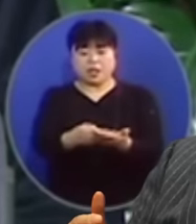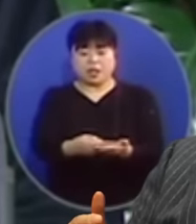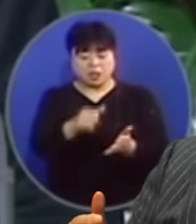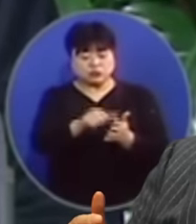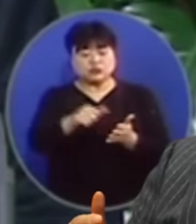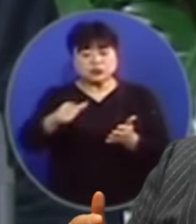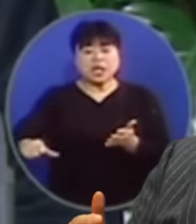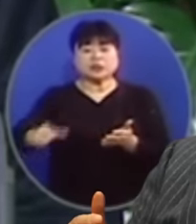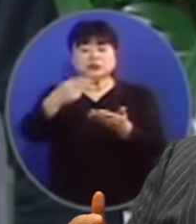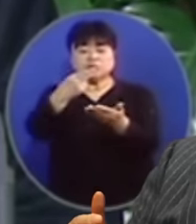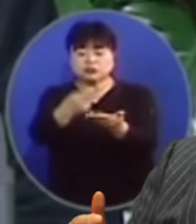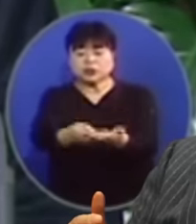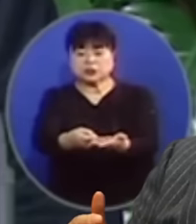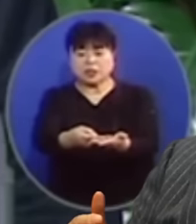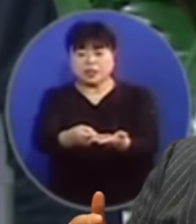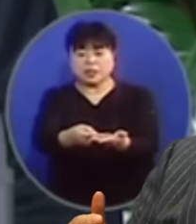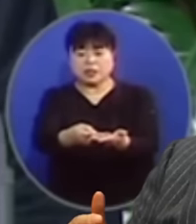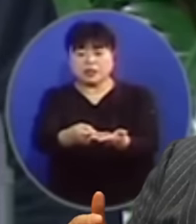둘째가 들어누워서